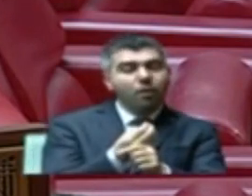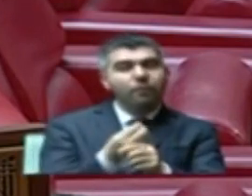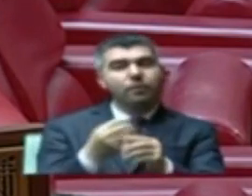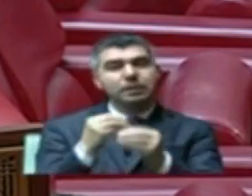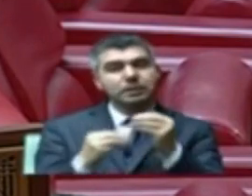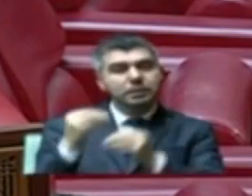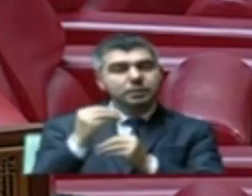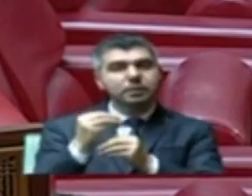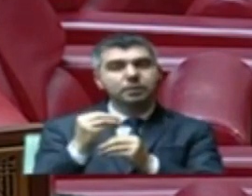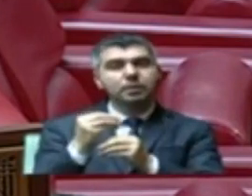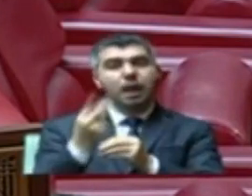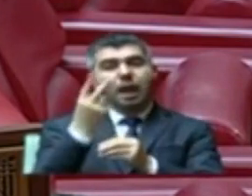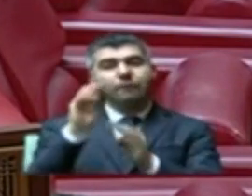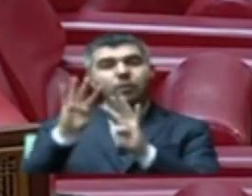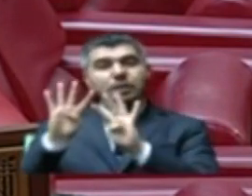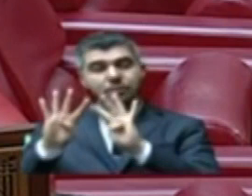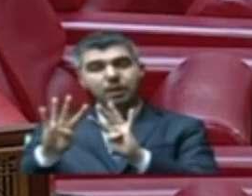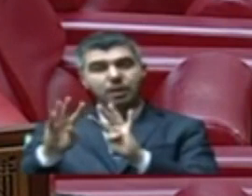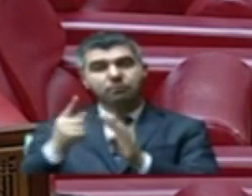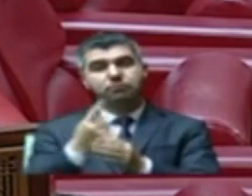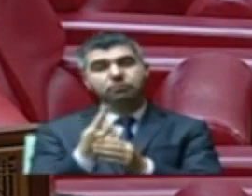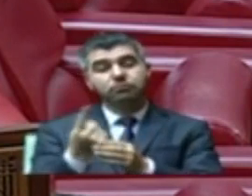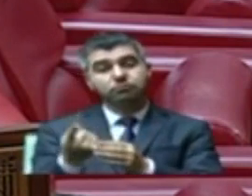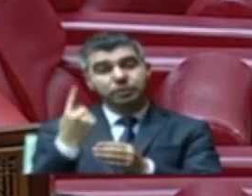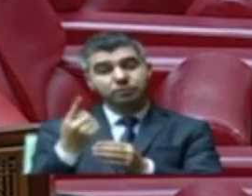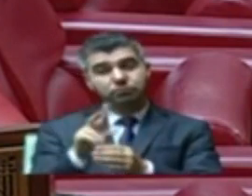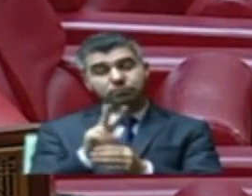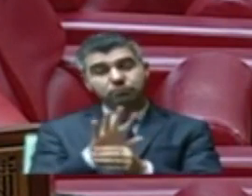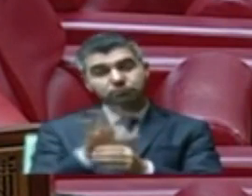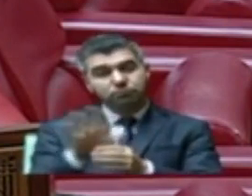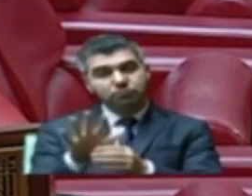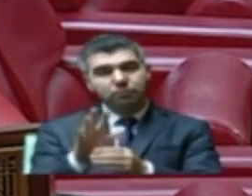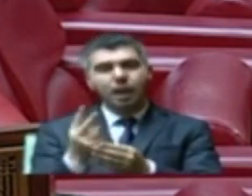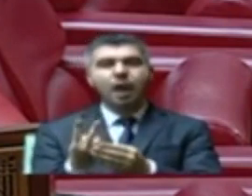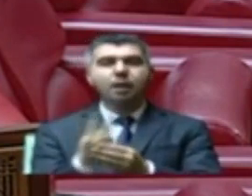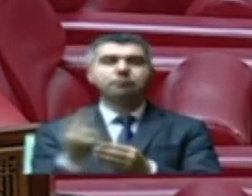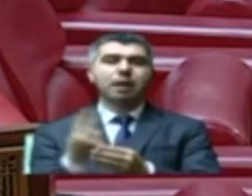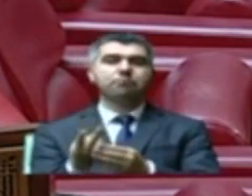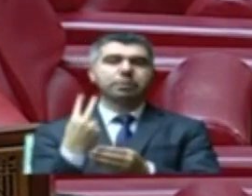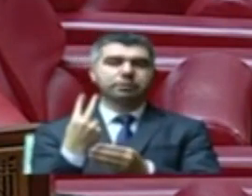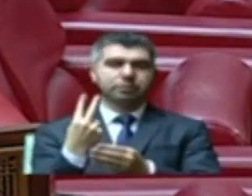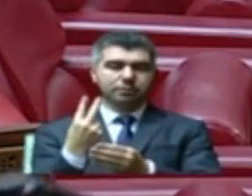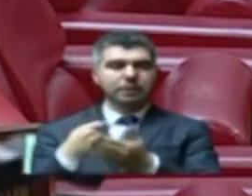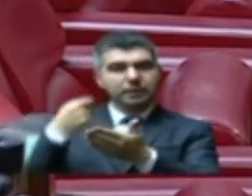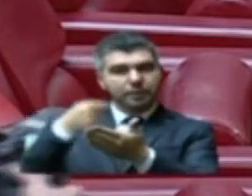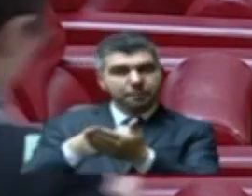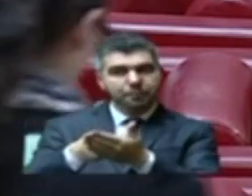في 2008 من 150 إلى 200 درهم، وكانت الكلفة آنذاك هي